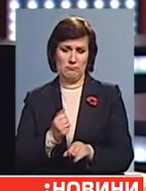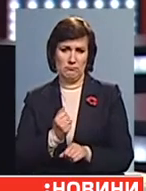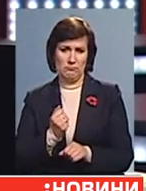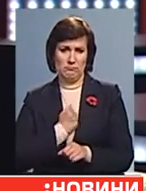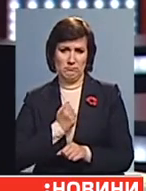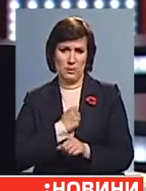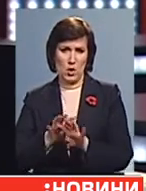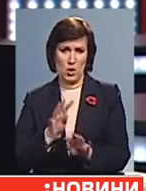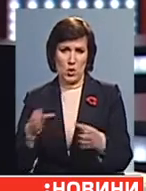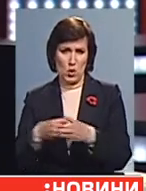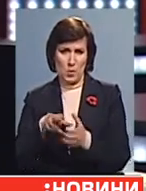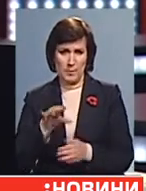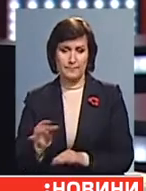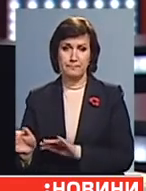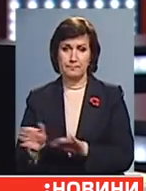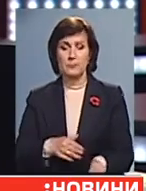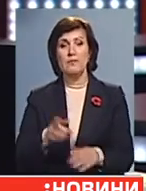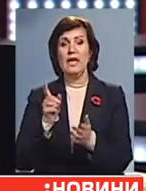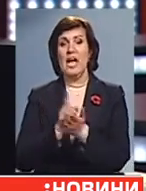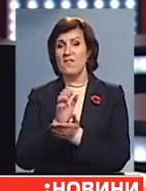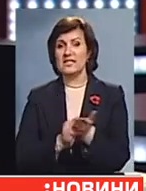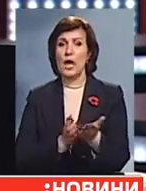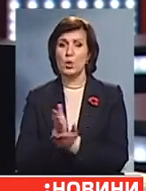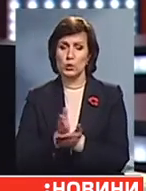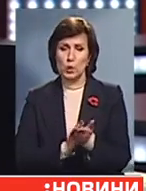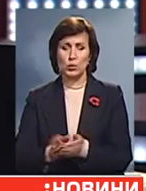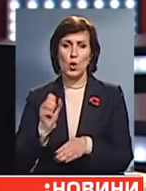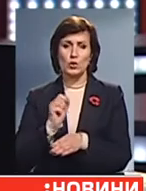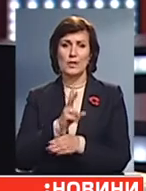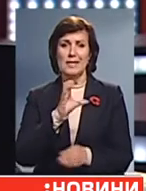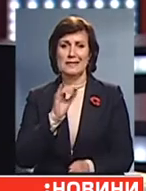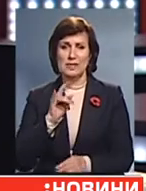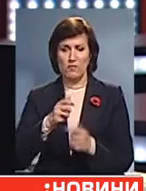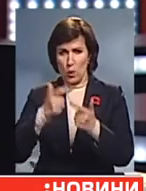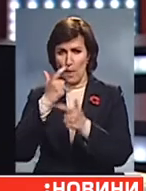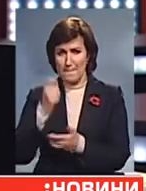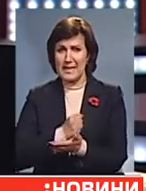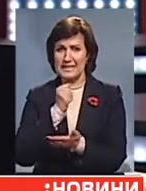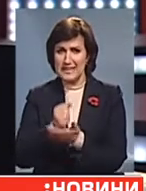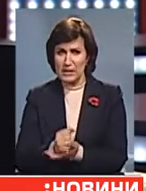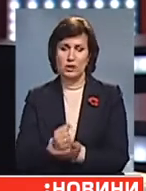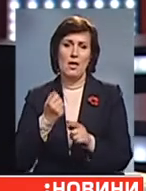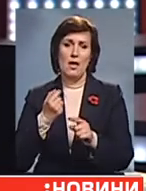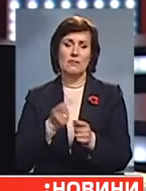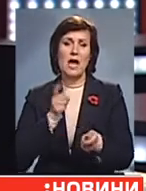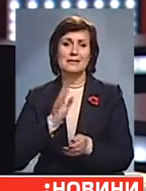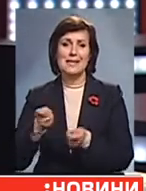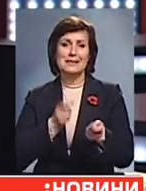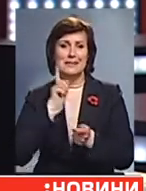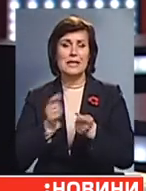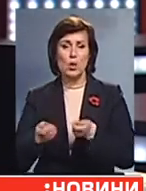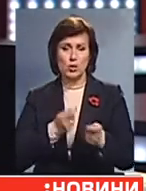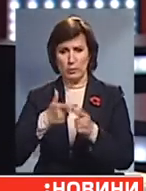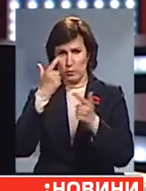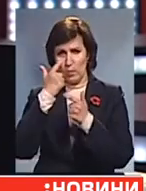Державну фіскальну службу очолив Роман Насіров. Його призначили зранку на позачерговому засіданні уряду. Про це новинам першого повідомили у